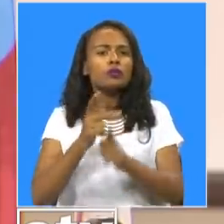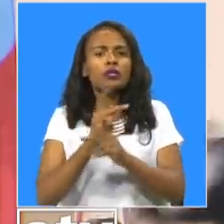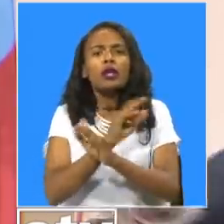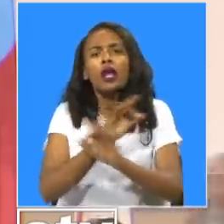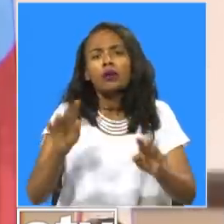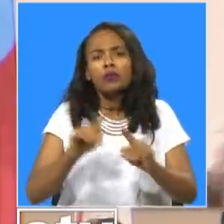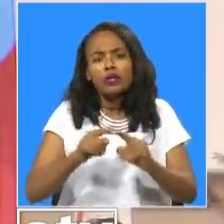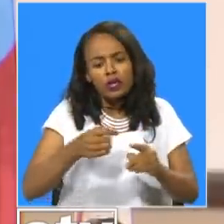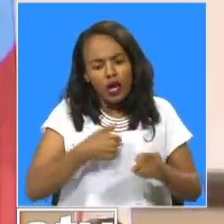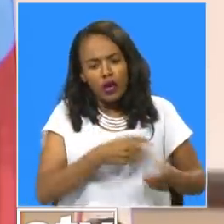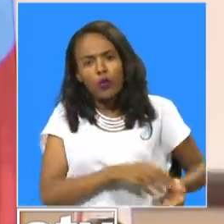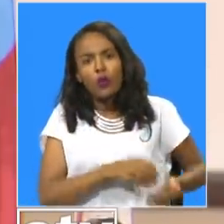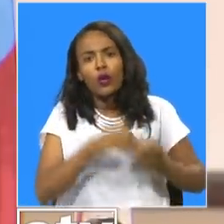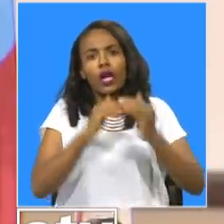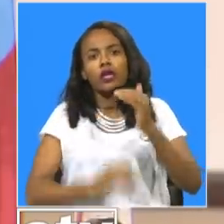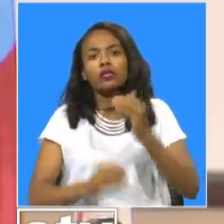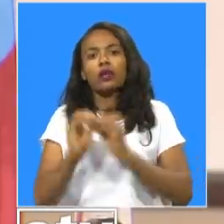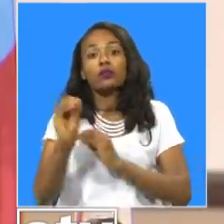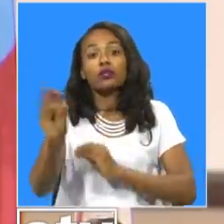ግን ካለችው እየሰጠን ማለት ነው።